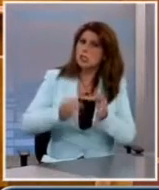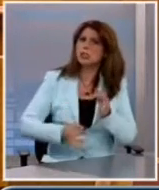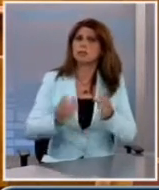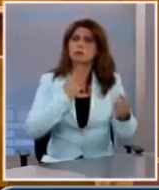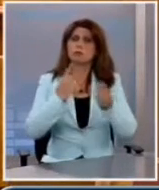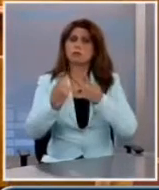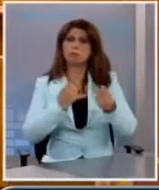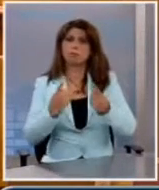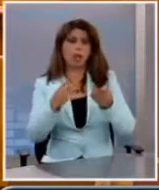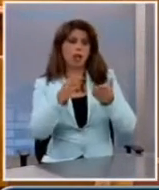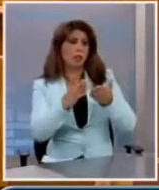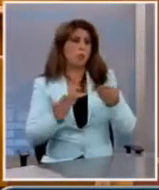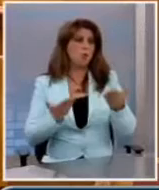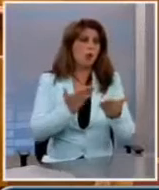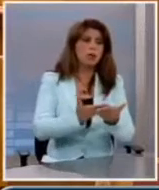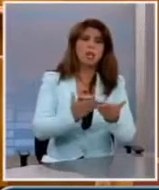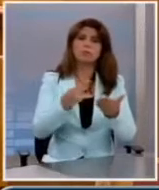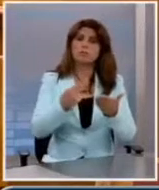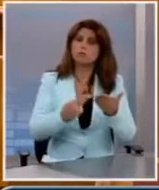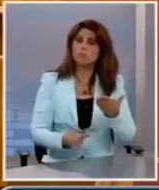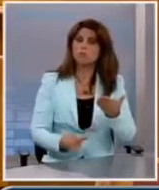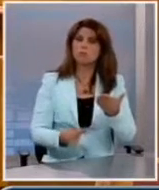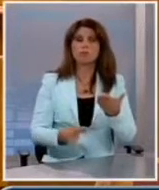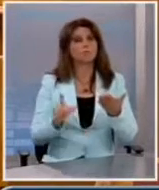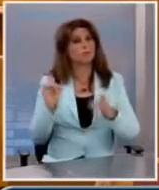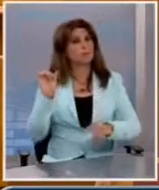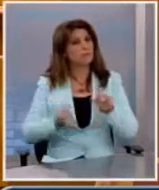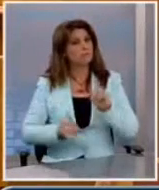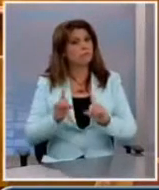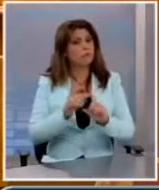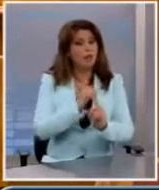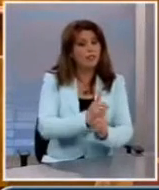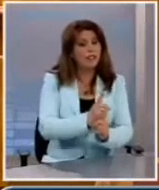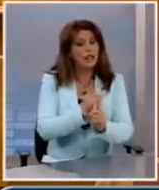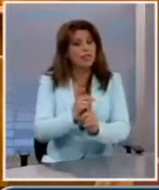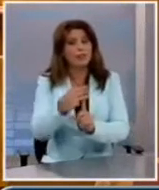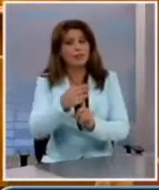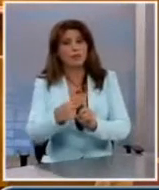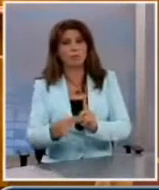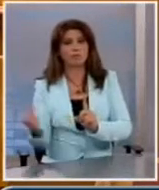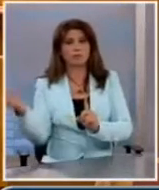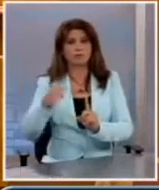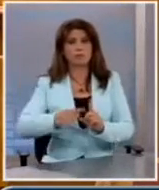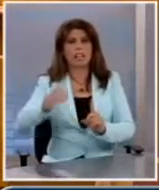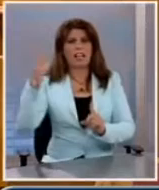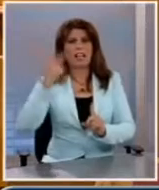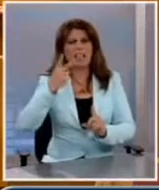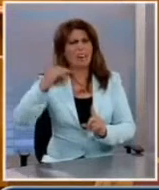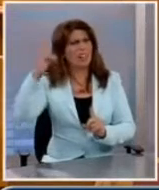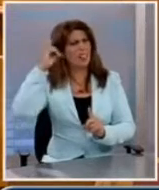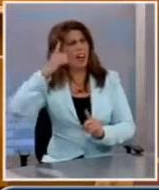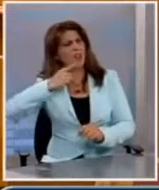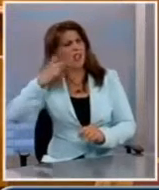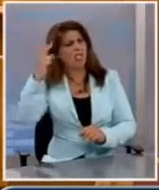προτάσεις διορθωτικού χαρακτήρα, ενδεχομένως σε επιμέρους ζητήματα, έρχεστε με κατάρες, με οργές, σαν να